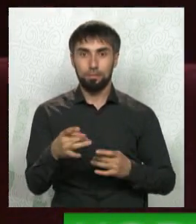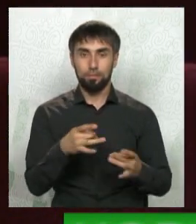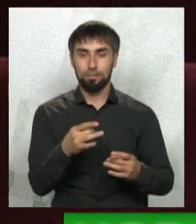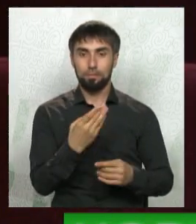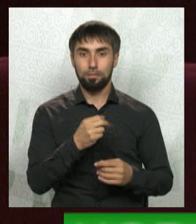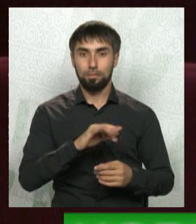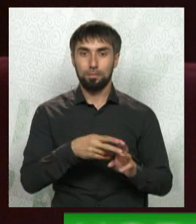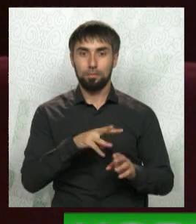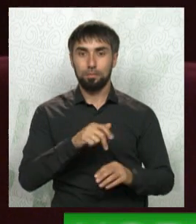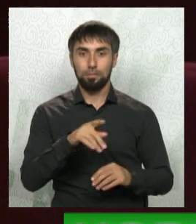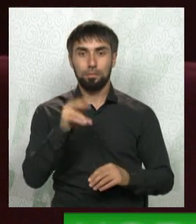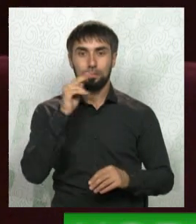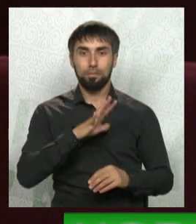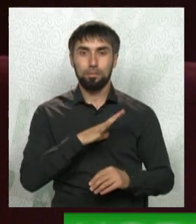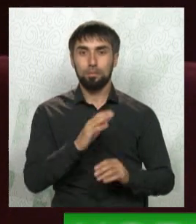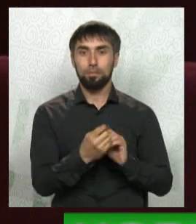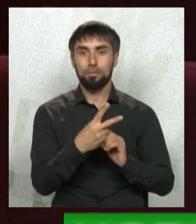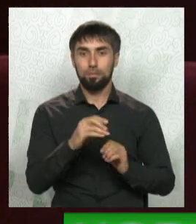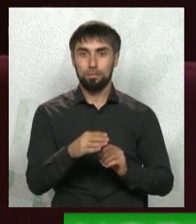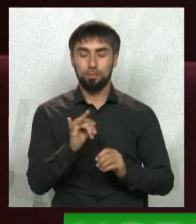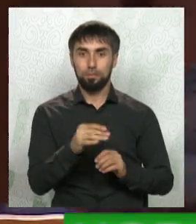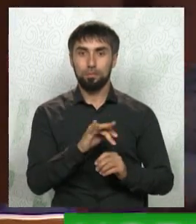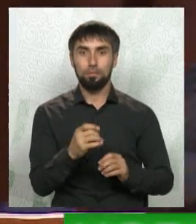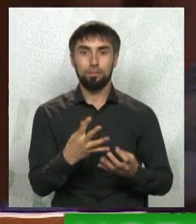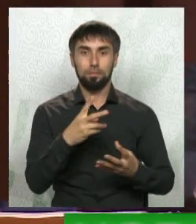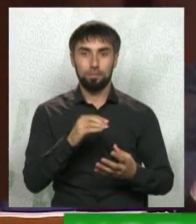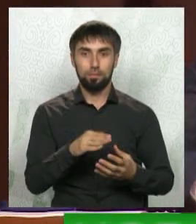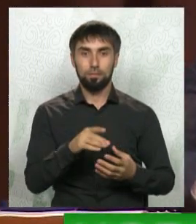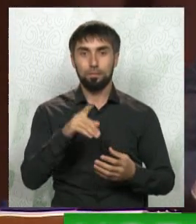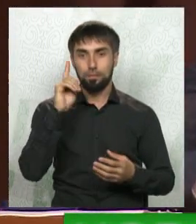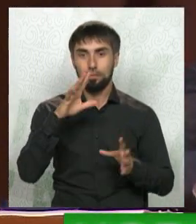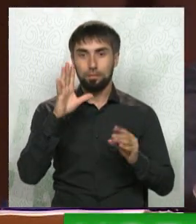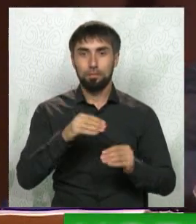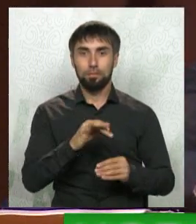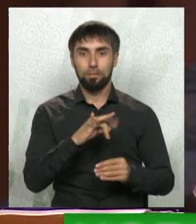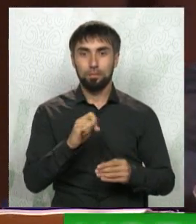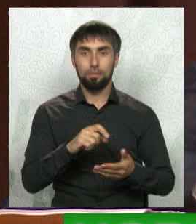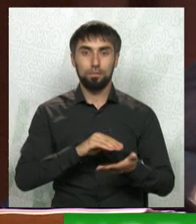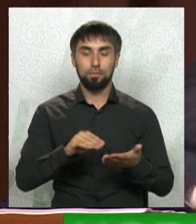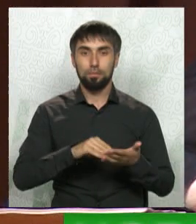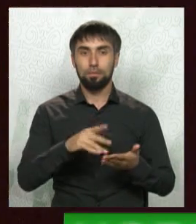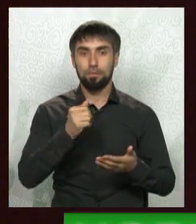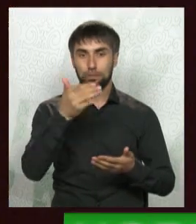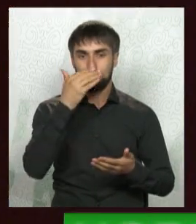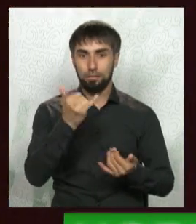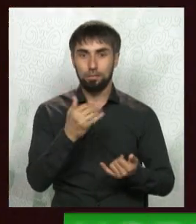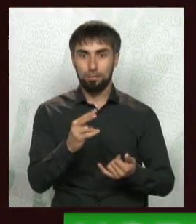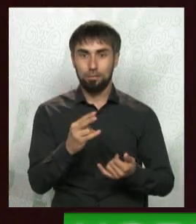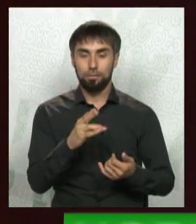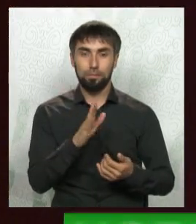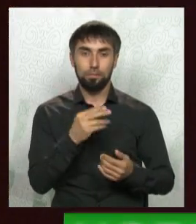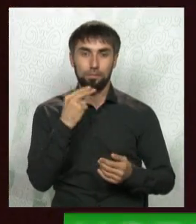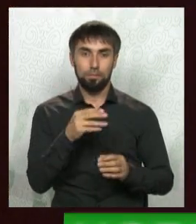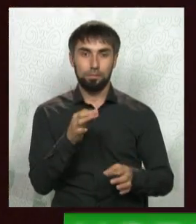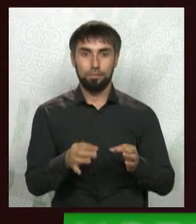Шамиль Магомедов начал изучать Коран в 11 и через несколько лет знал все суры Писания наизусть. Сегодня он в